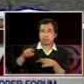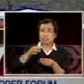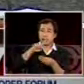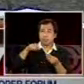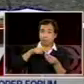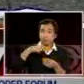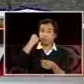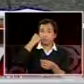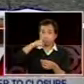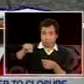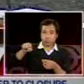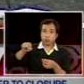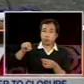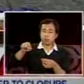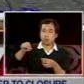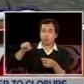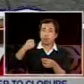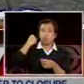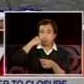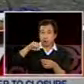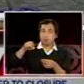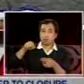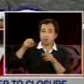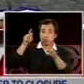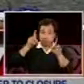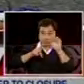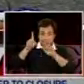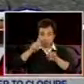inviolability of persons, papers, and effects.